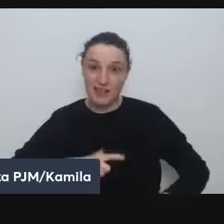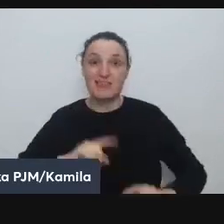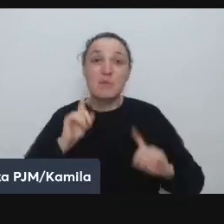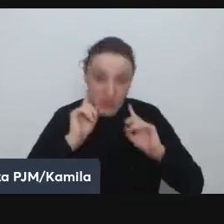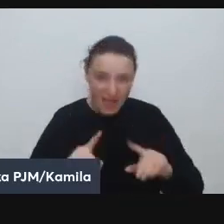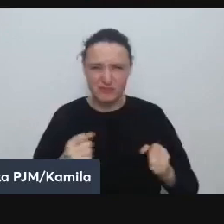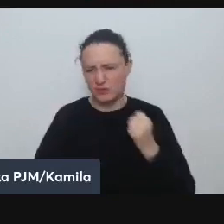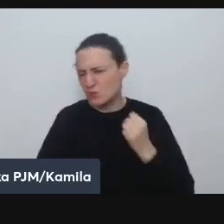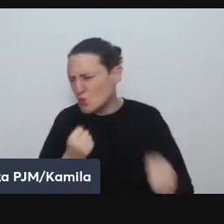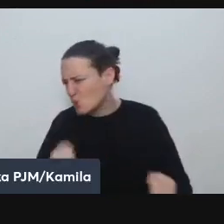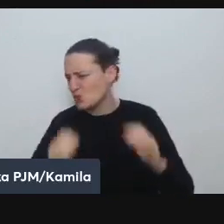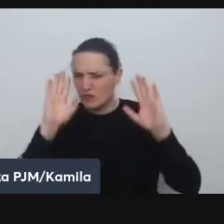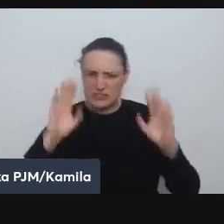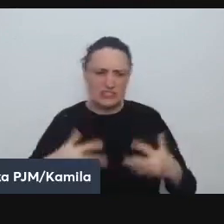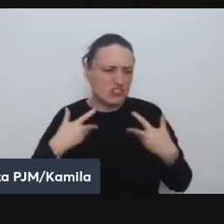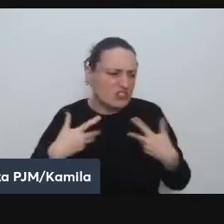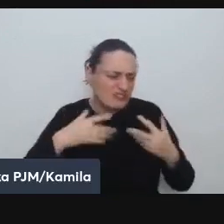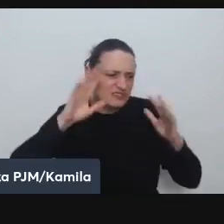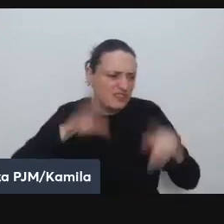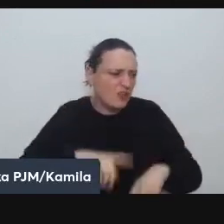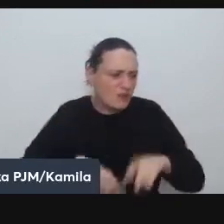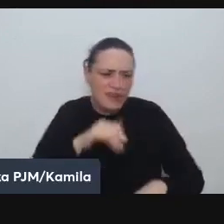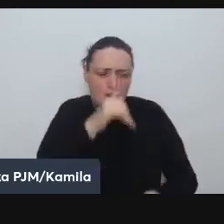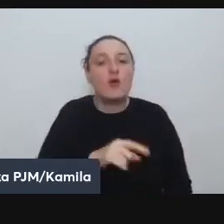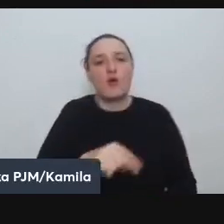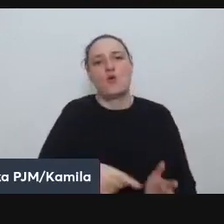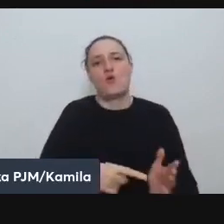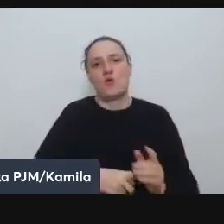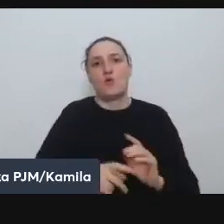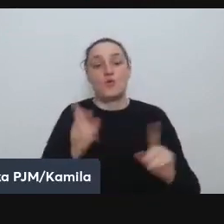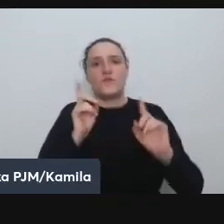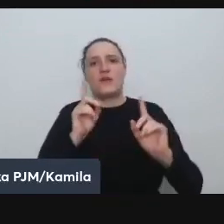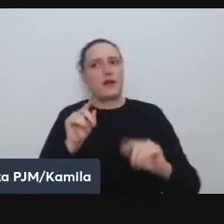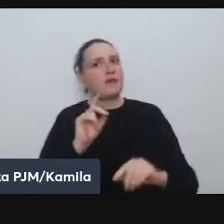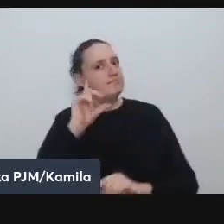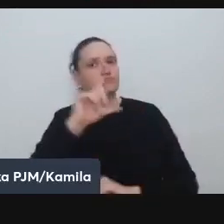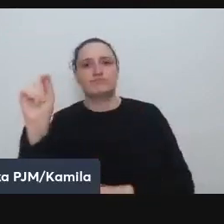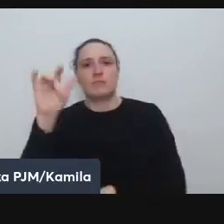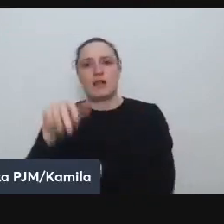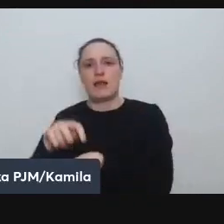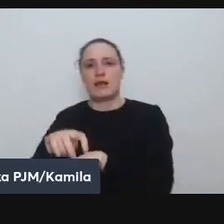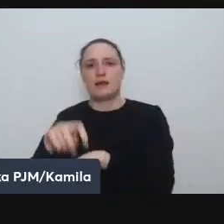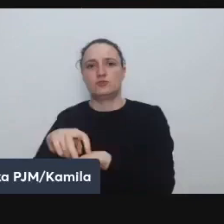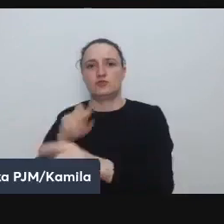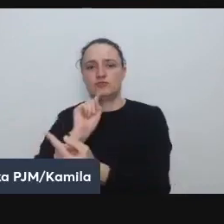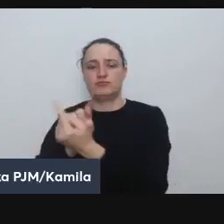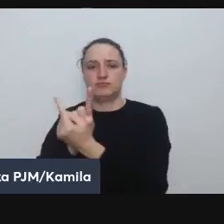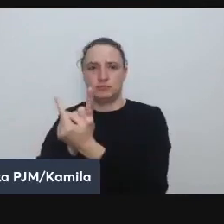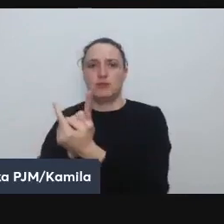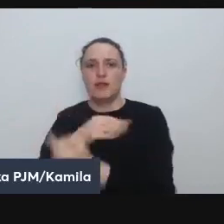i nie jesteśmy w stanie normalnie funkcjonować, to jest sygnał, żeby iść do lekarza, do lekarki i też właśnie